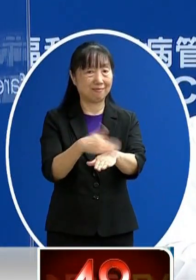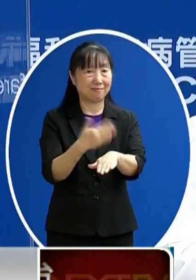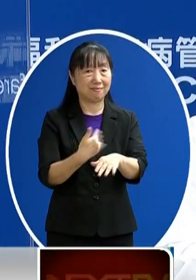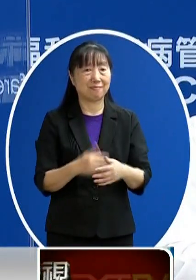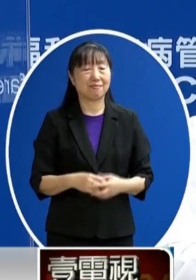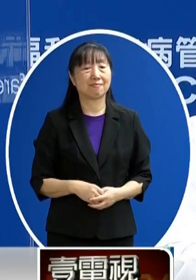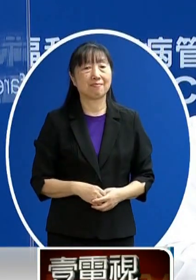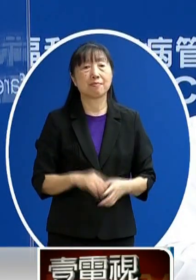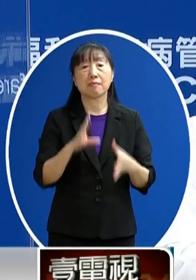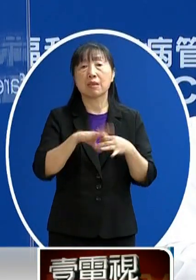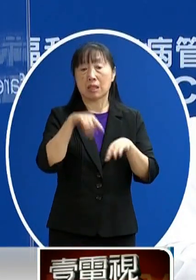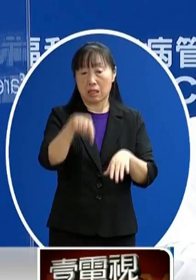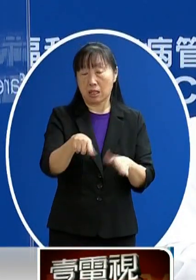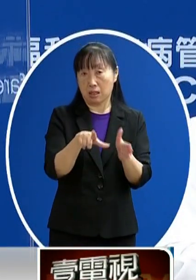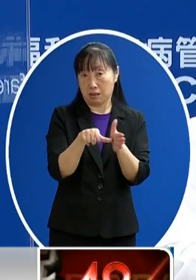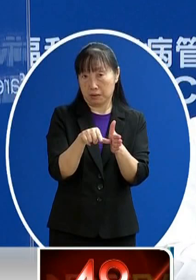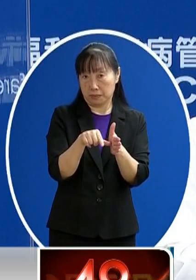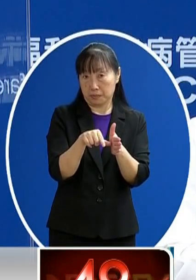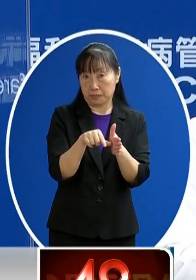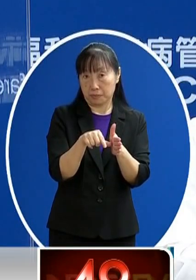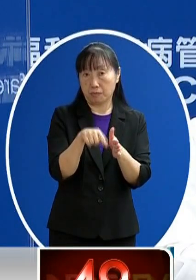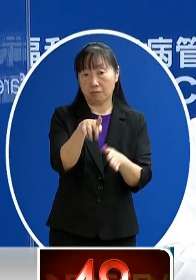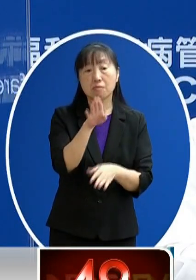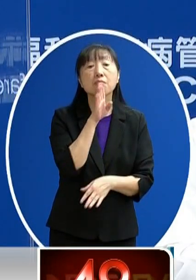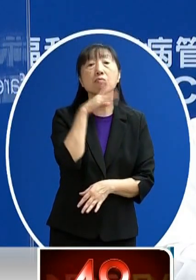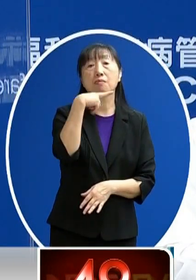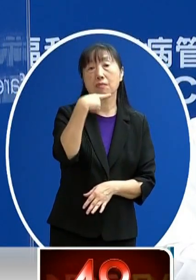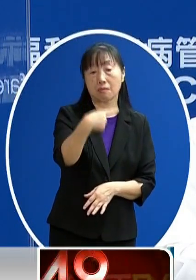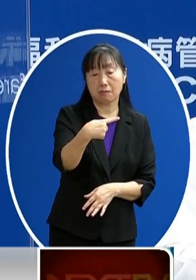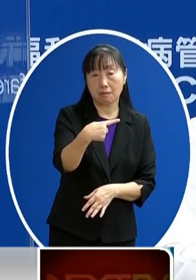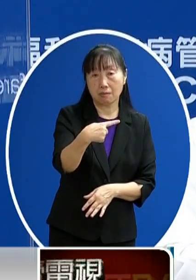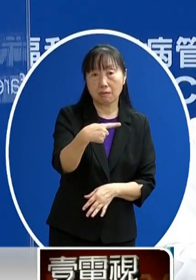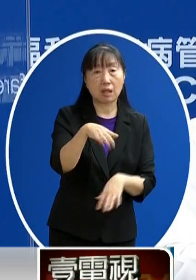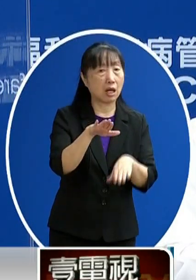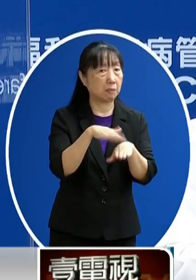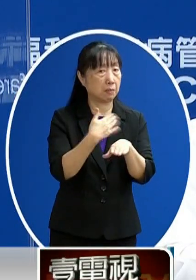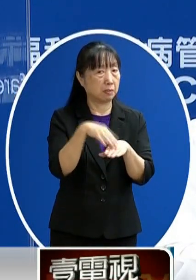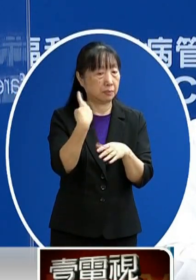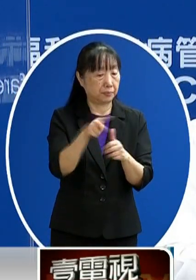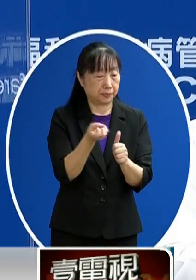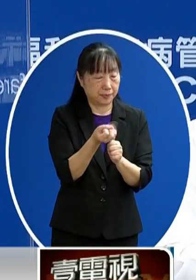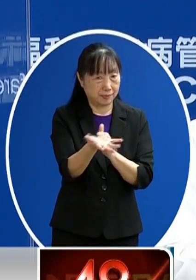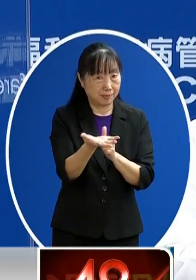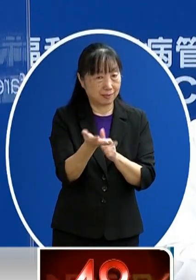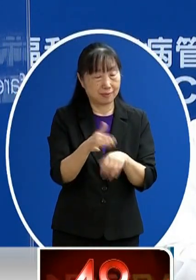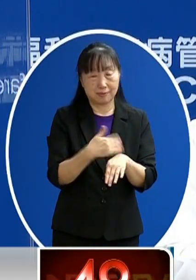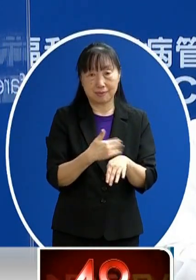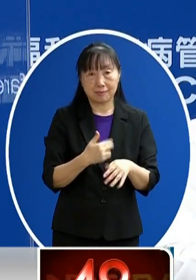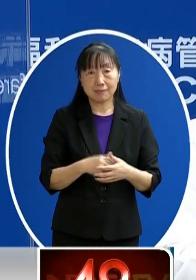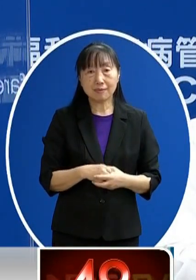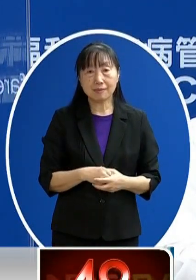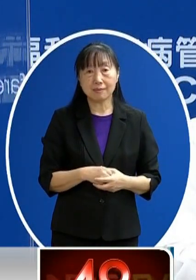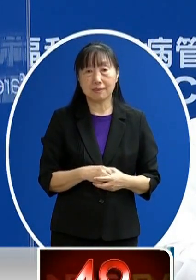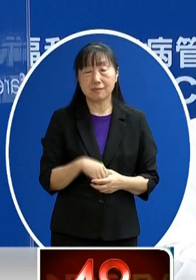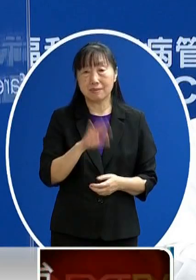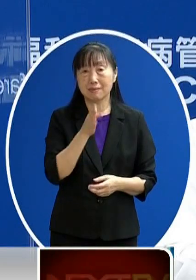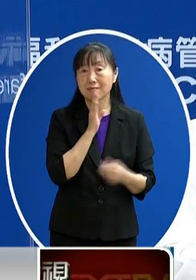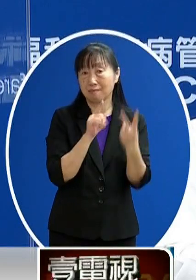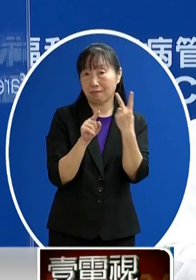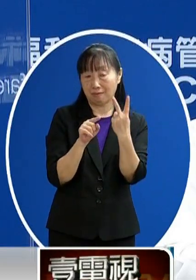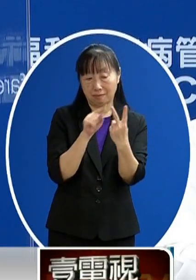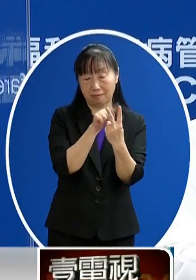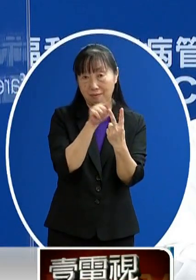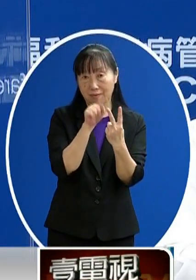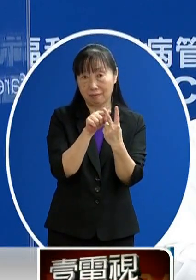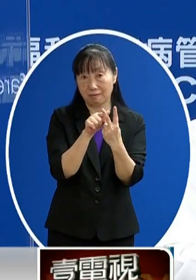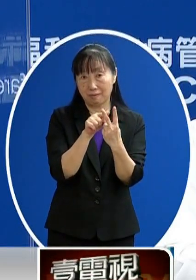来到现在这个时间点他是阴性的，所以他就不会有传染的力量。那是不是这2位是不是未来